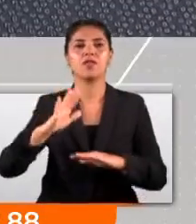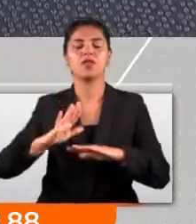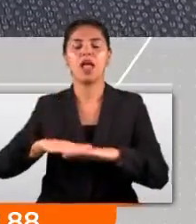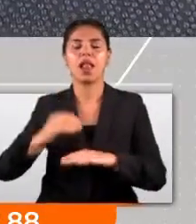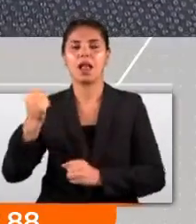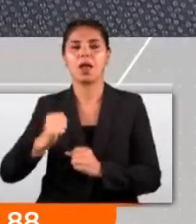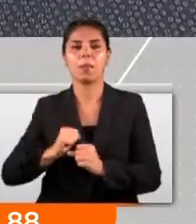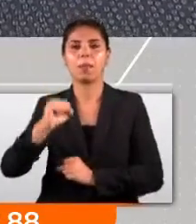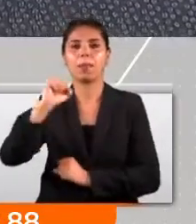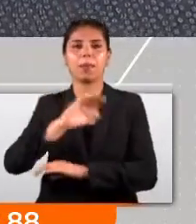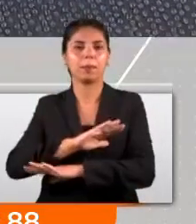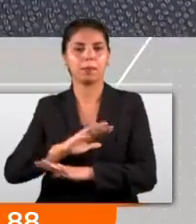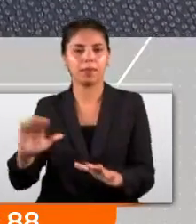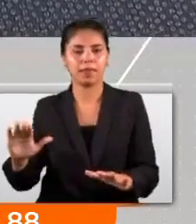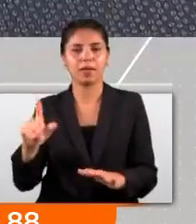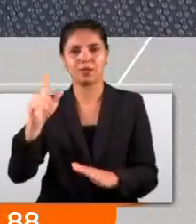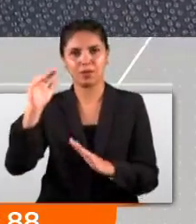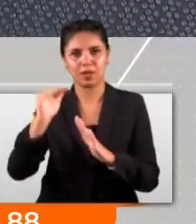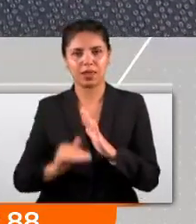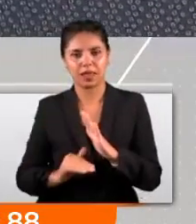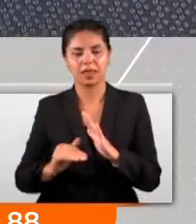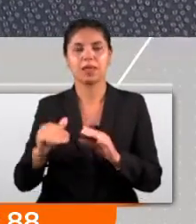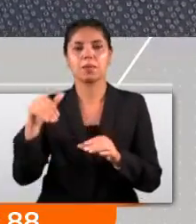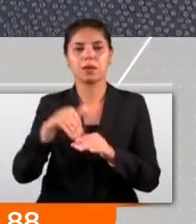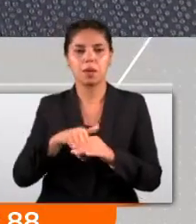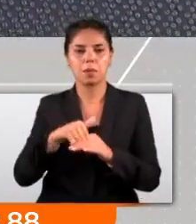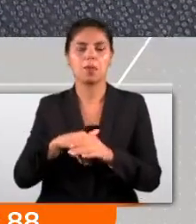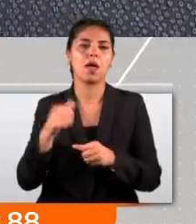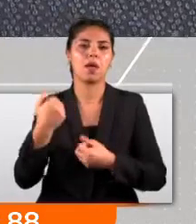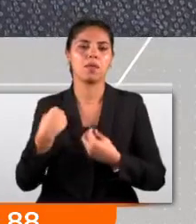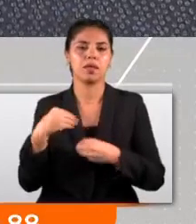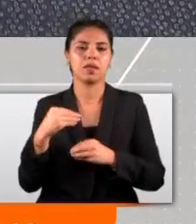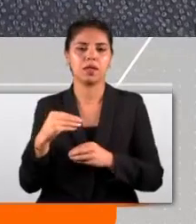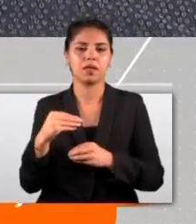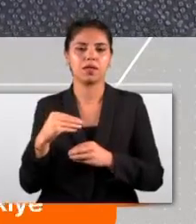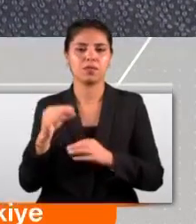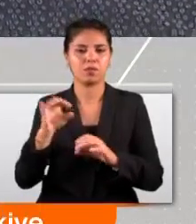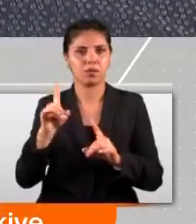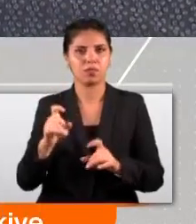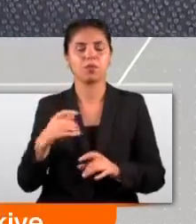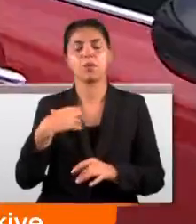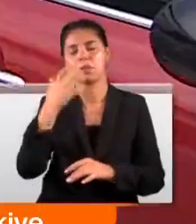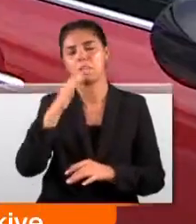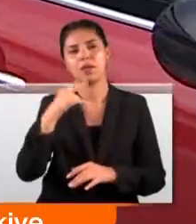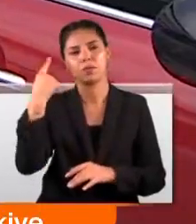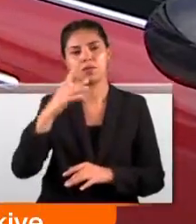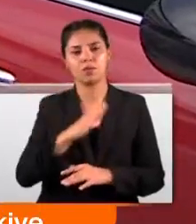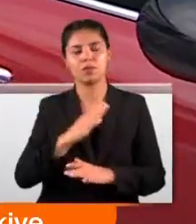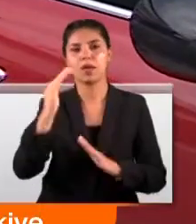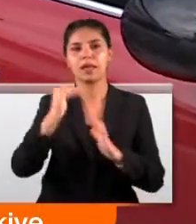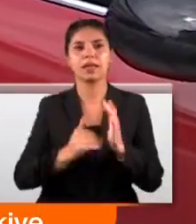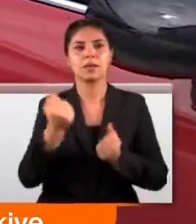Artık alışacak mıyız galerilerde de bu indirimli kampanyalı araç satışlarına? Şu an tam olarak değil ama beklentimiz o yönde. İndirimli